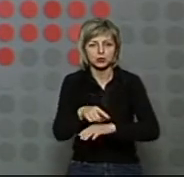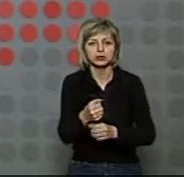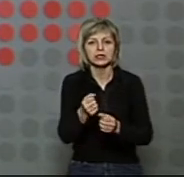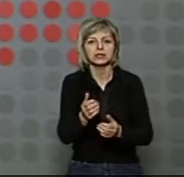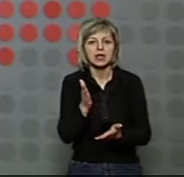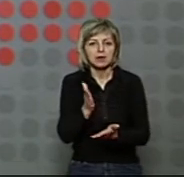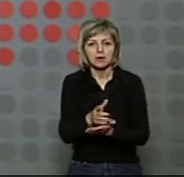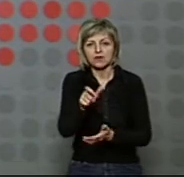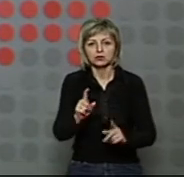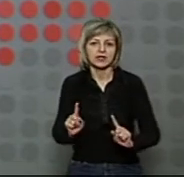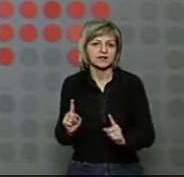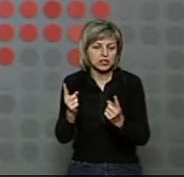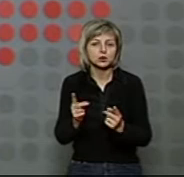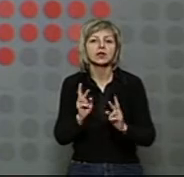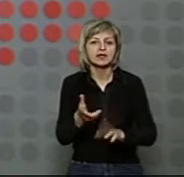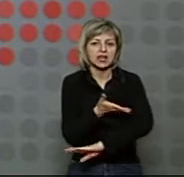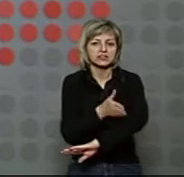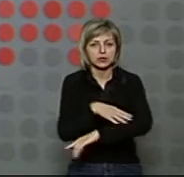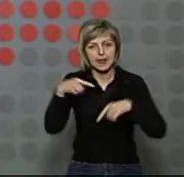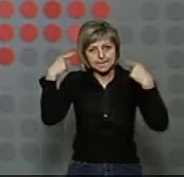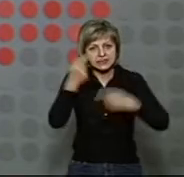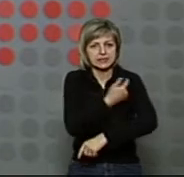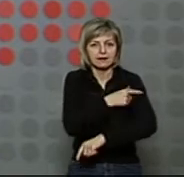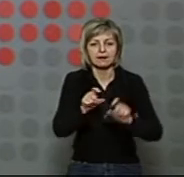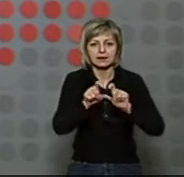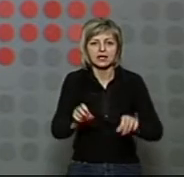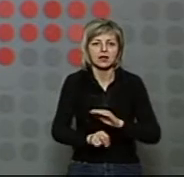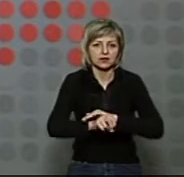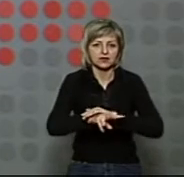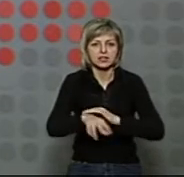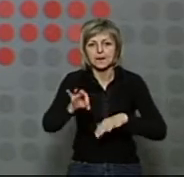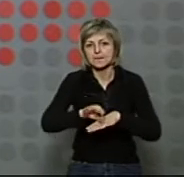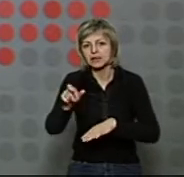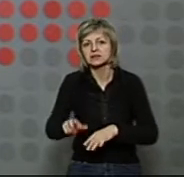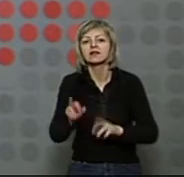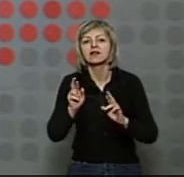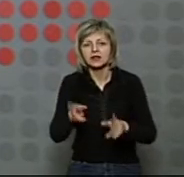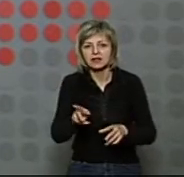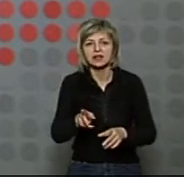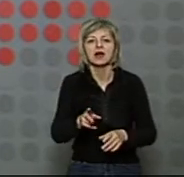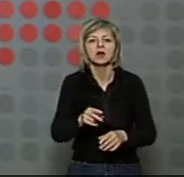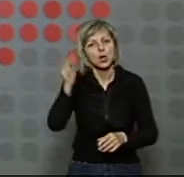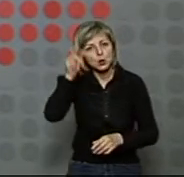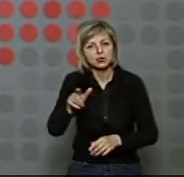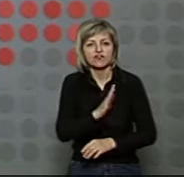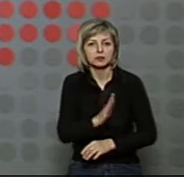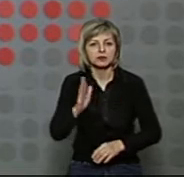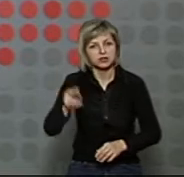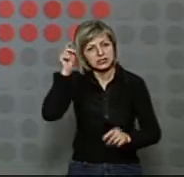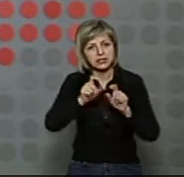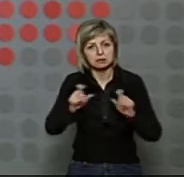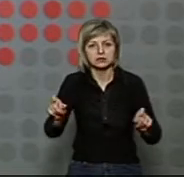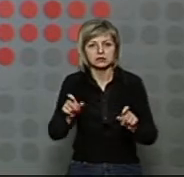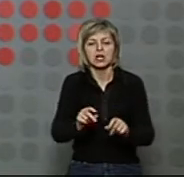у заручниках. Як з Волинської психлікарні втік пацієнт і як учні Володимир Волинської гімназії навчили